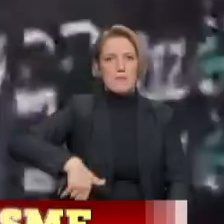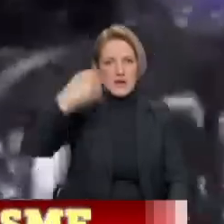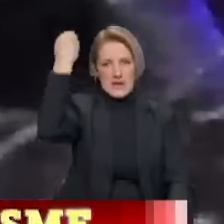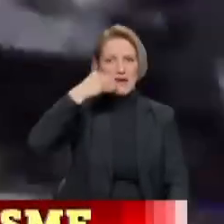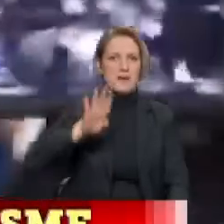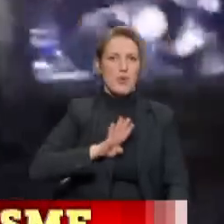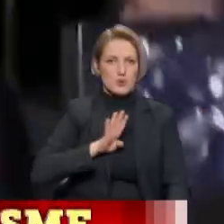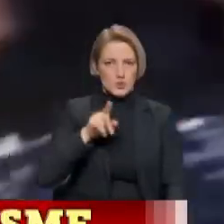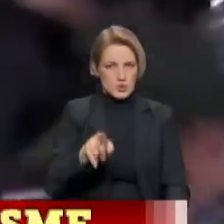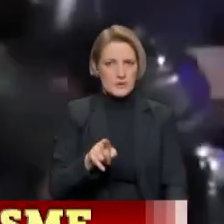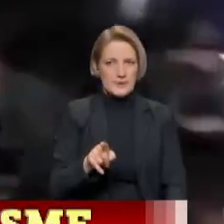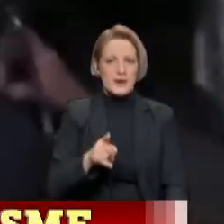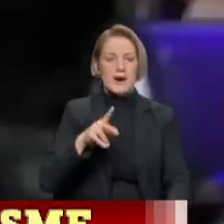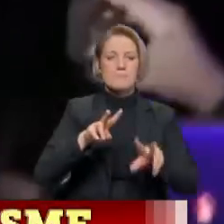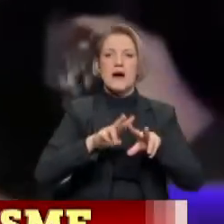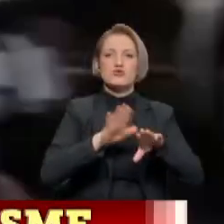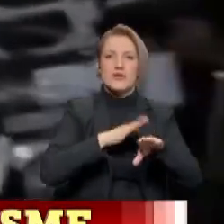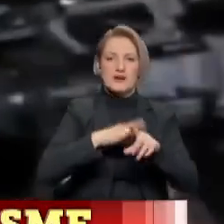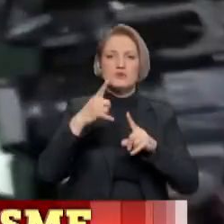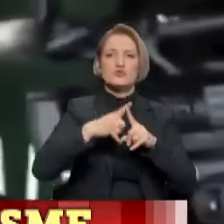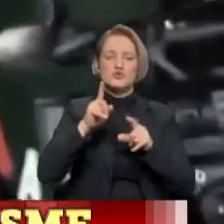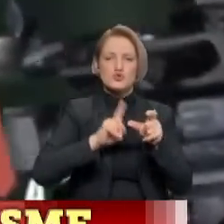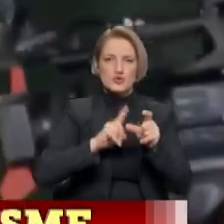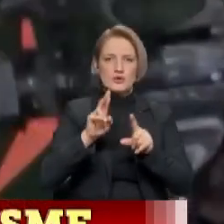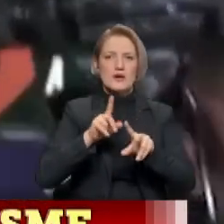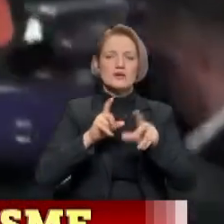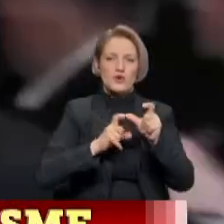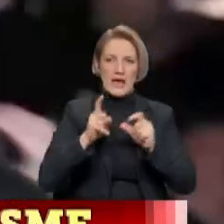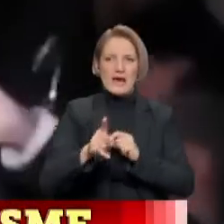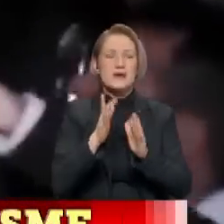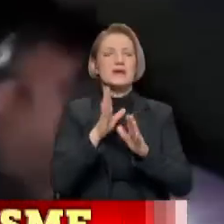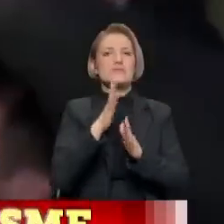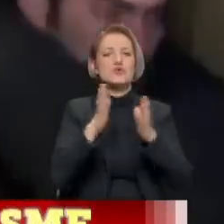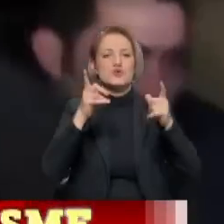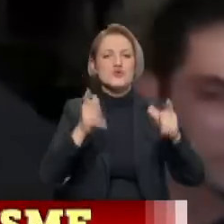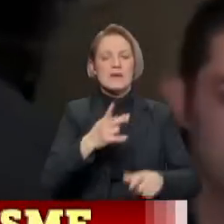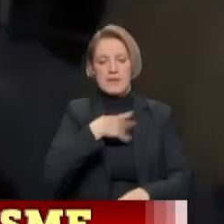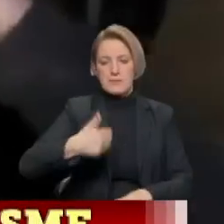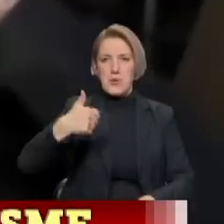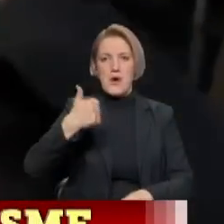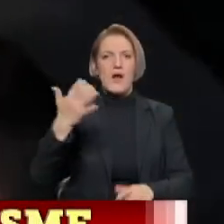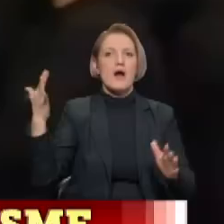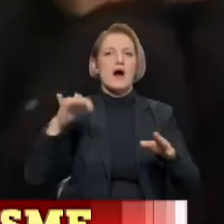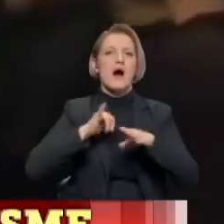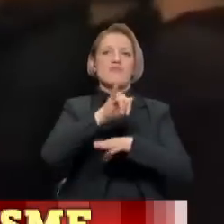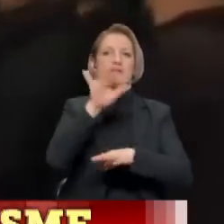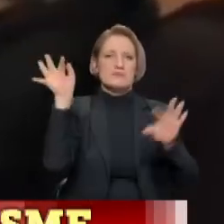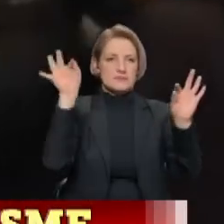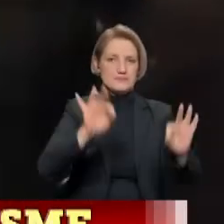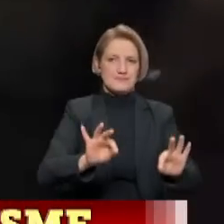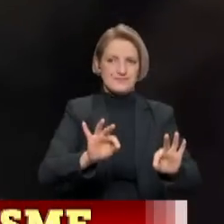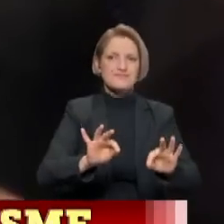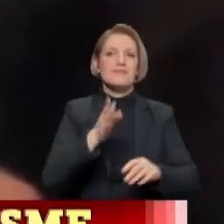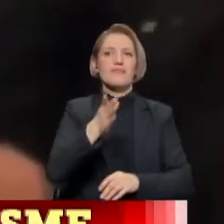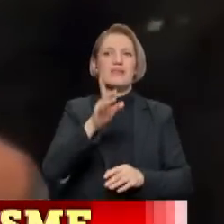Başkanı Ekrem İmamoğlu'yla Mansur Yavaş, Tunç Soyer, Yılmaz Büyükerşen gibi Büyükşehir Belediye Başkanları da vardı. Karşılama